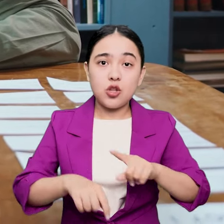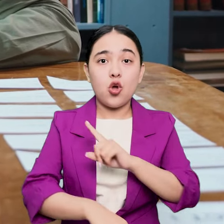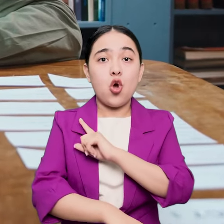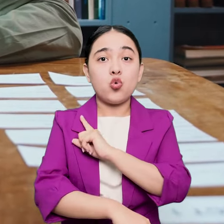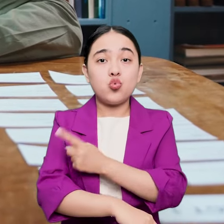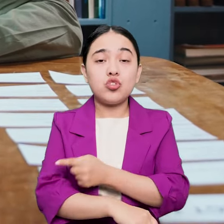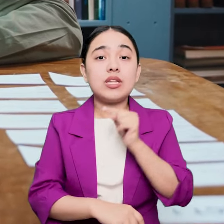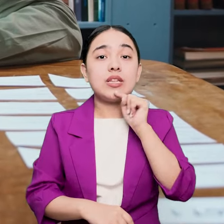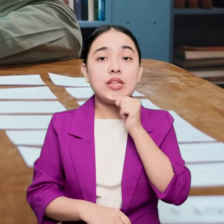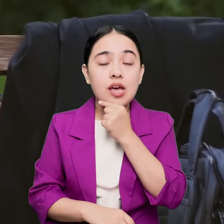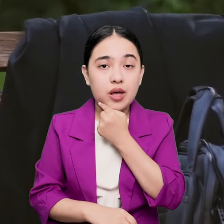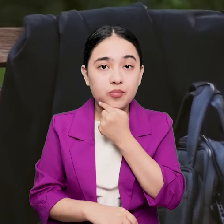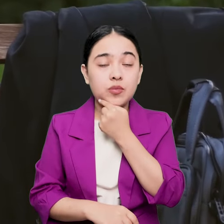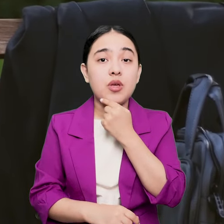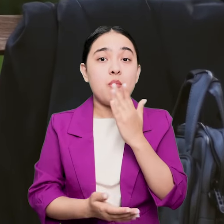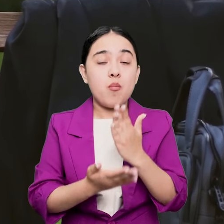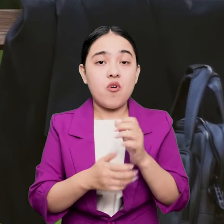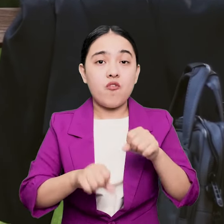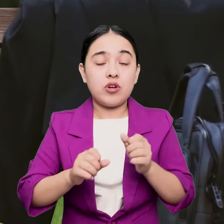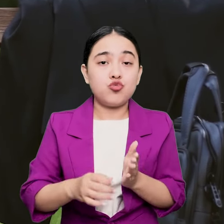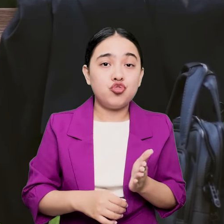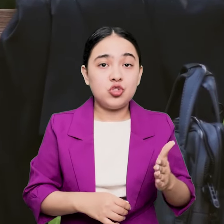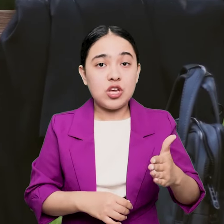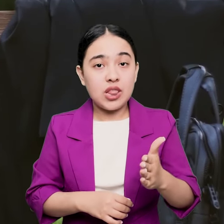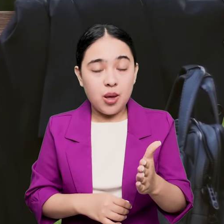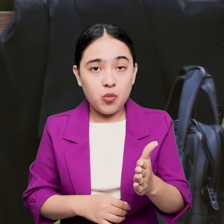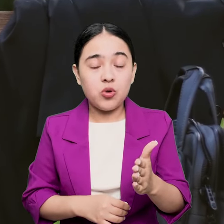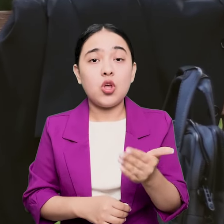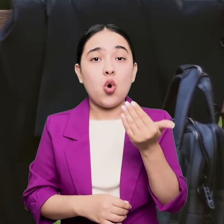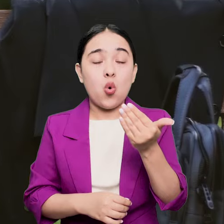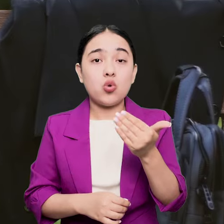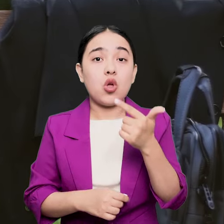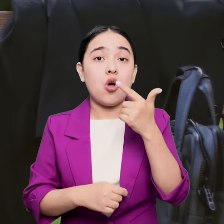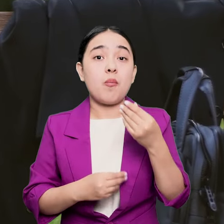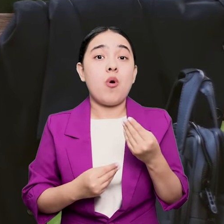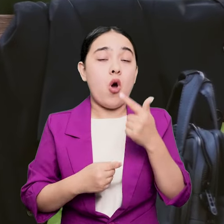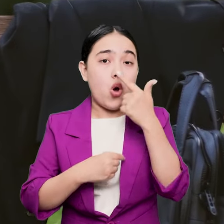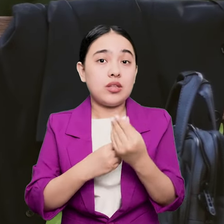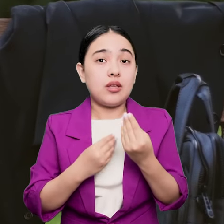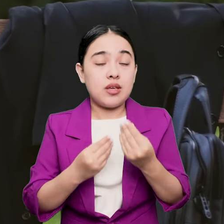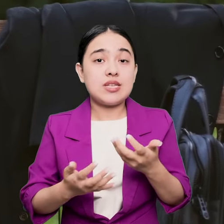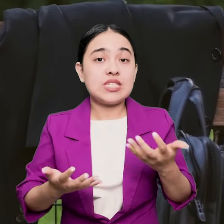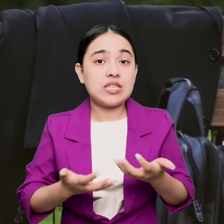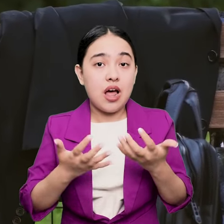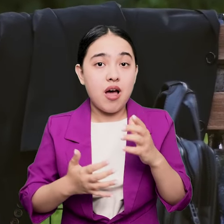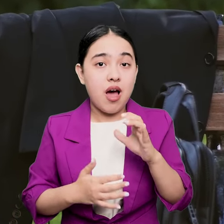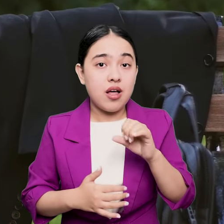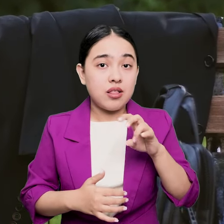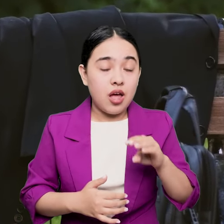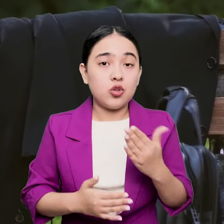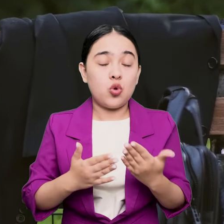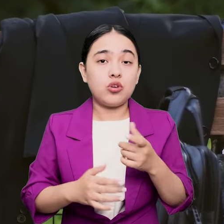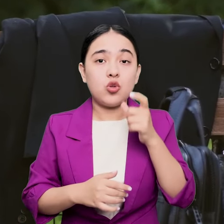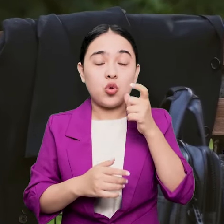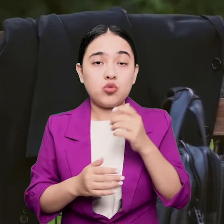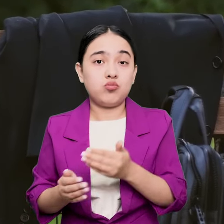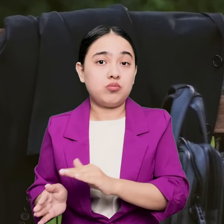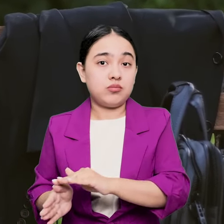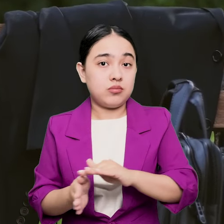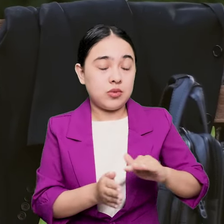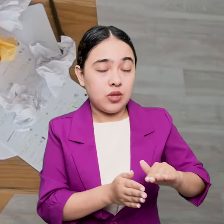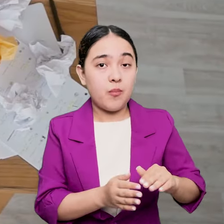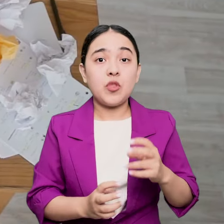kuchni tejash, kelgan variantni chetlab o'tish, ya'ni uni oldiga kelgan salatni yoki yong'oqni stol chetiga surib qo'yish